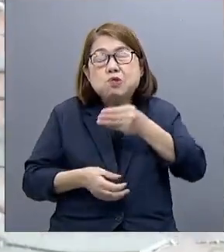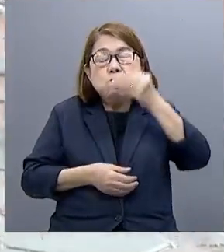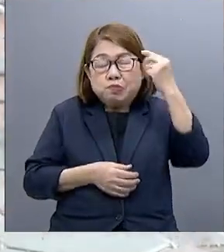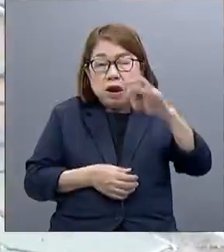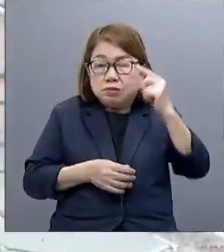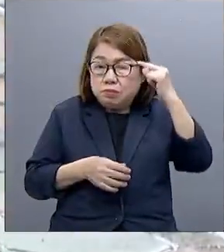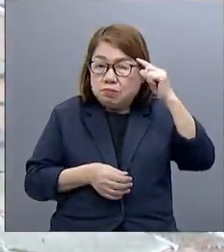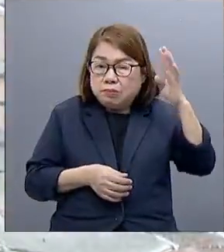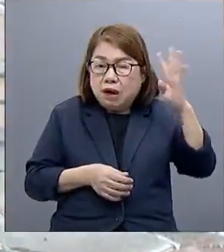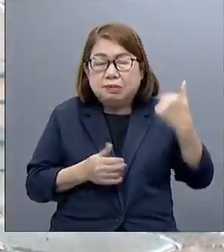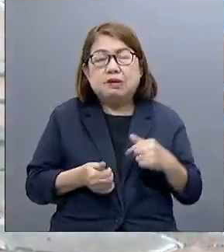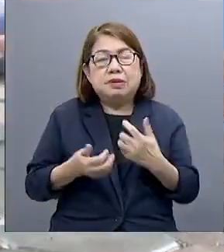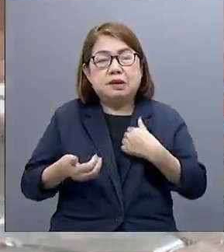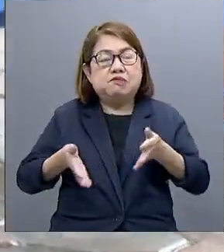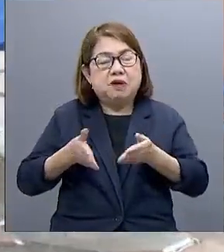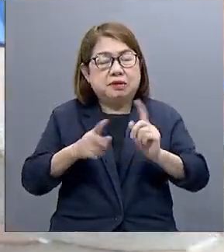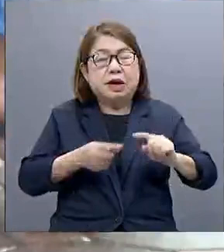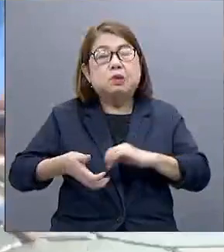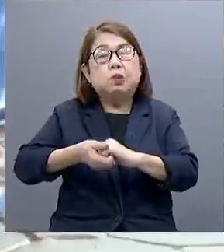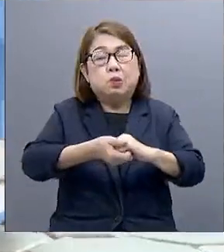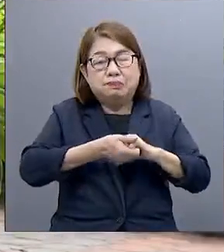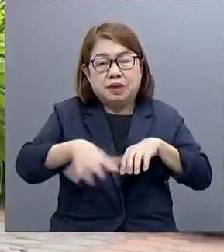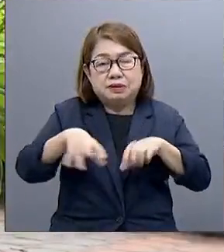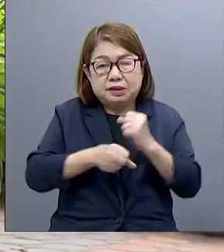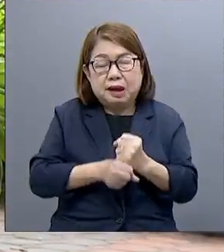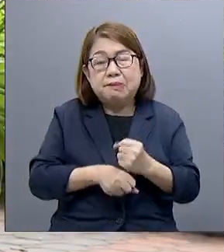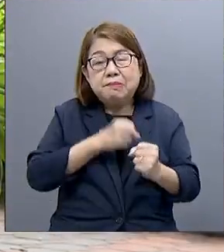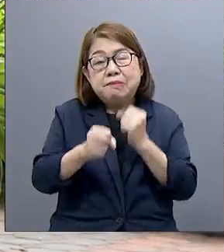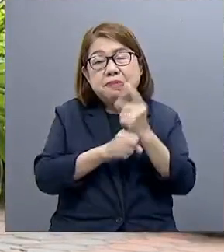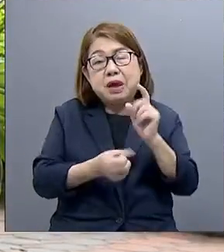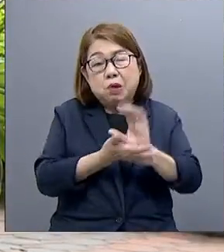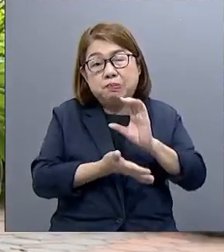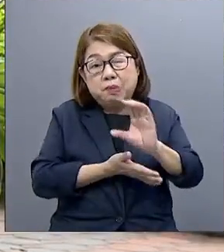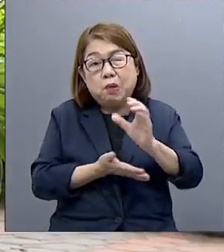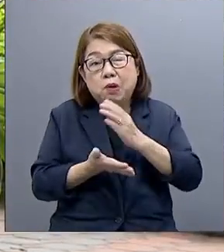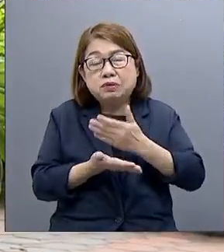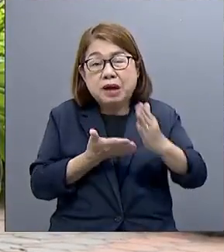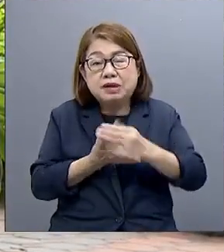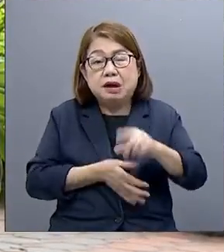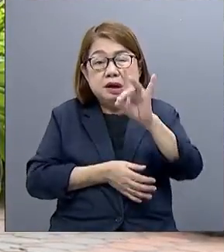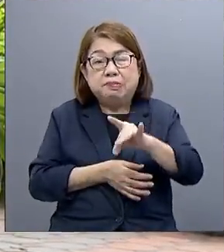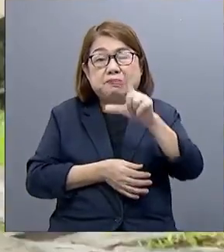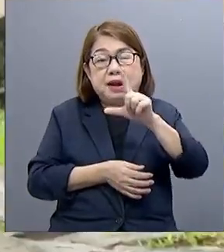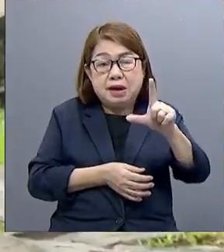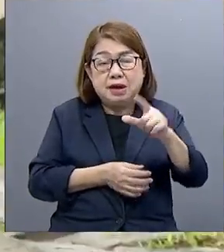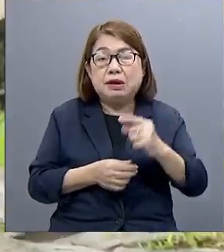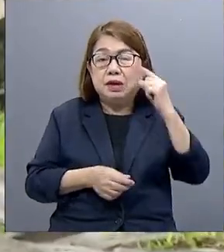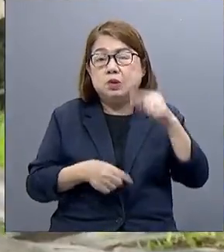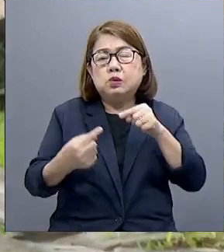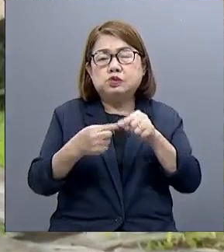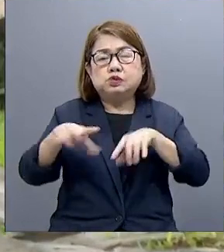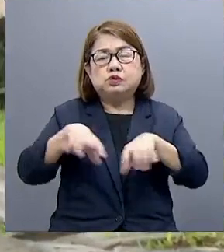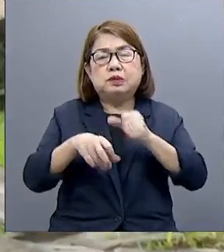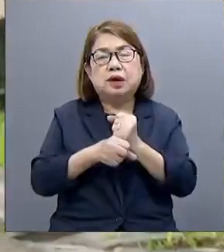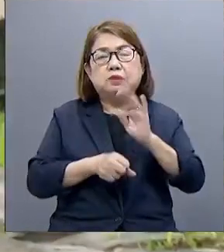บูรณาการมีหลายหน่วยงานเข้ามาเกี่ยวข้องปีนึงใช้งบประมาณกว่า8,000ล้านบาทจึงเป็นเรื่องการบริหารจัด